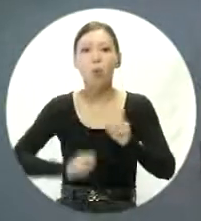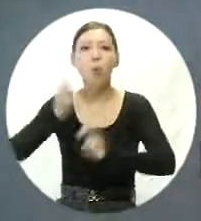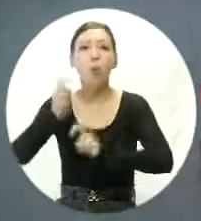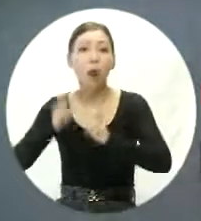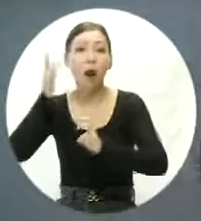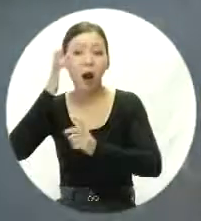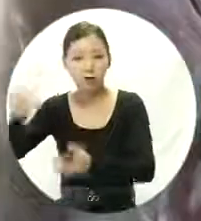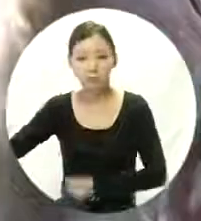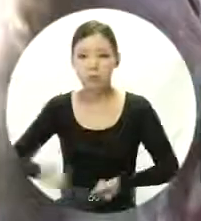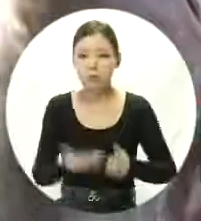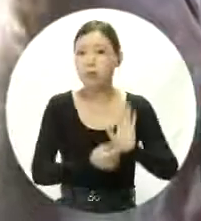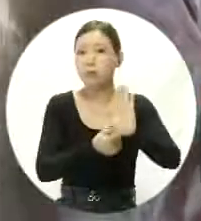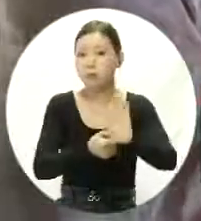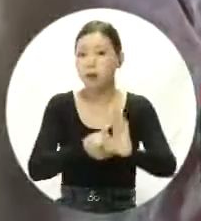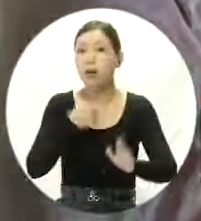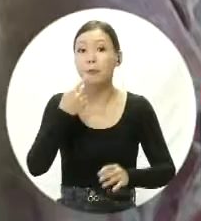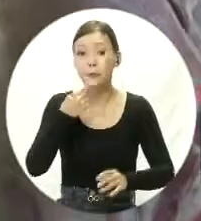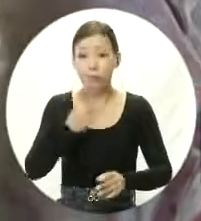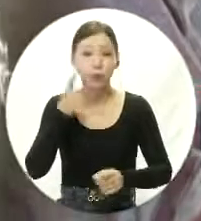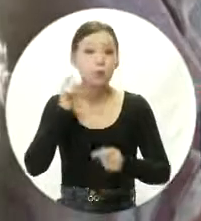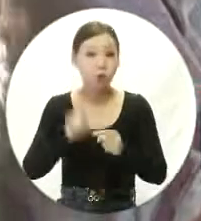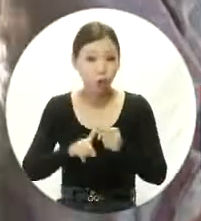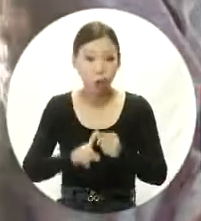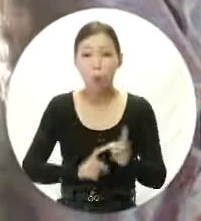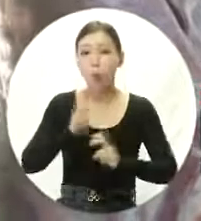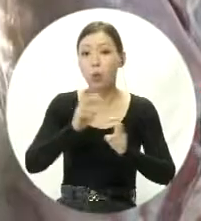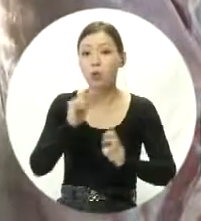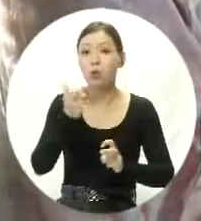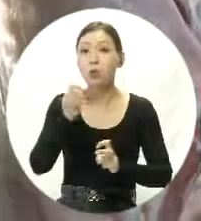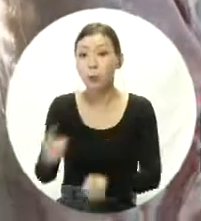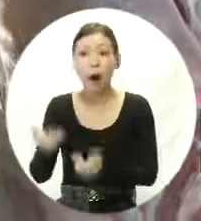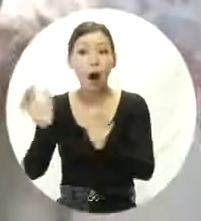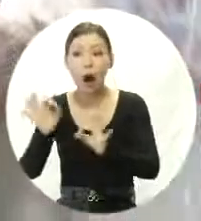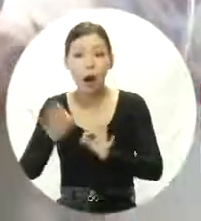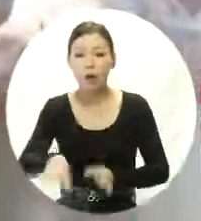боловсруулсан мах хэрэглэн гэж зорилт тавьжээ. Энэ нь үйлдвэрлэлийн шумаар ороагүй махыг хэрэглэхгүй гэсэн үг юм.